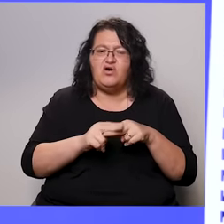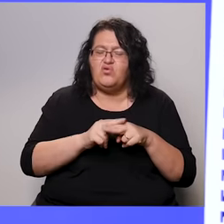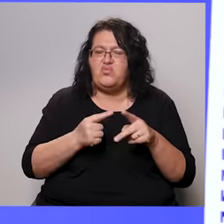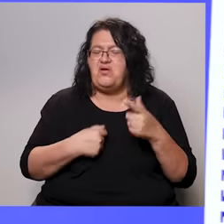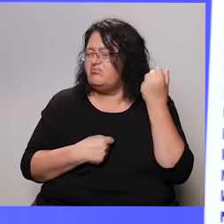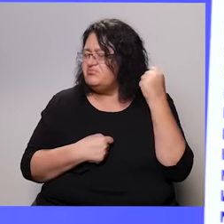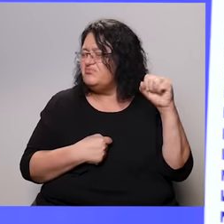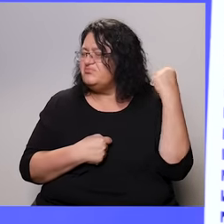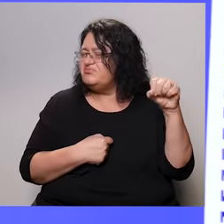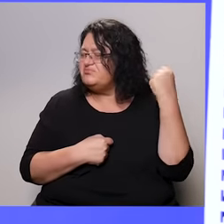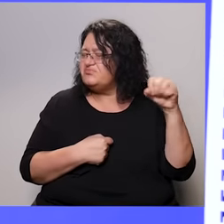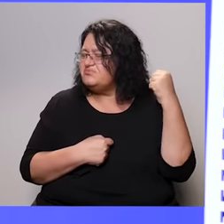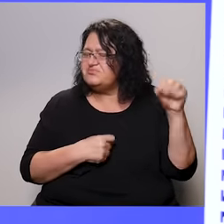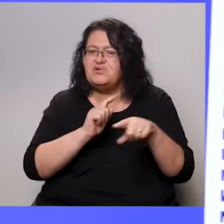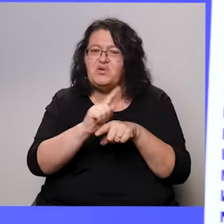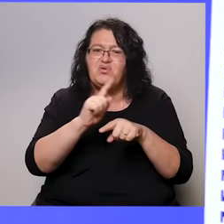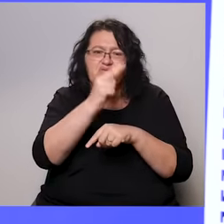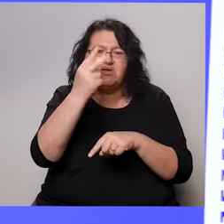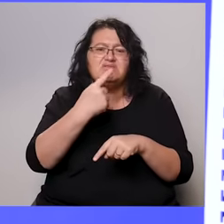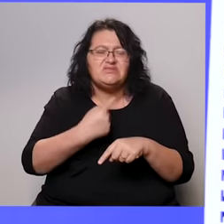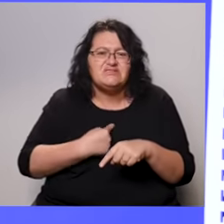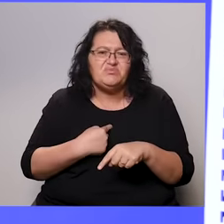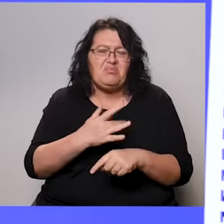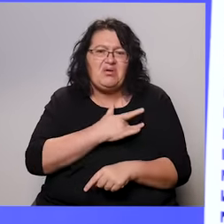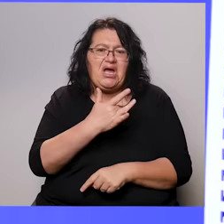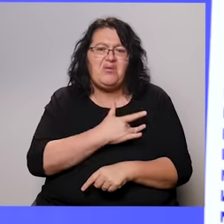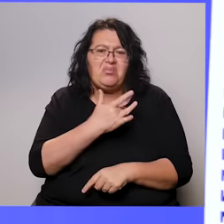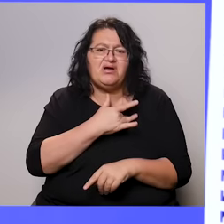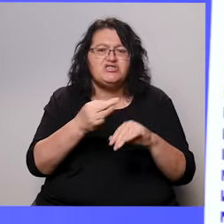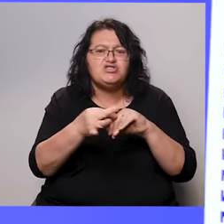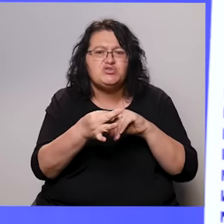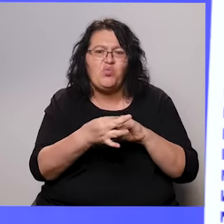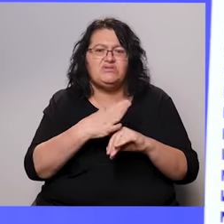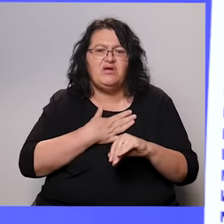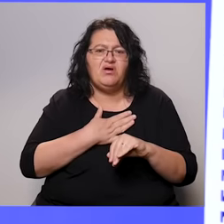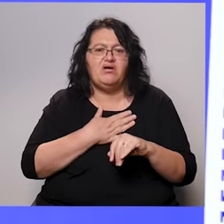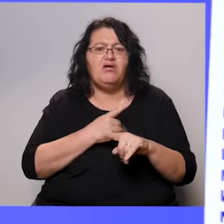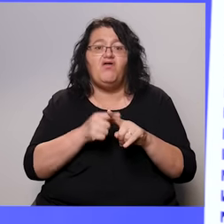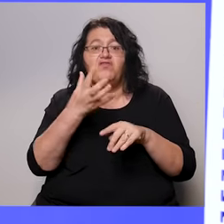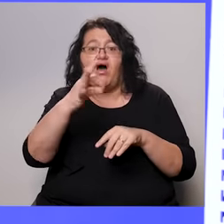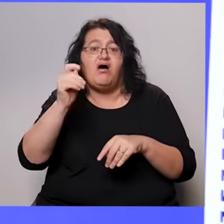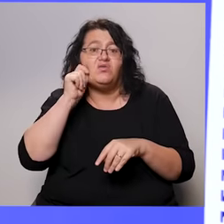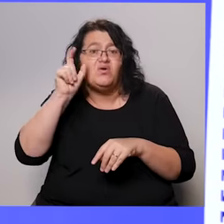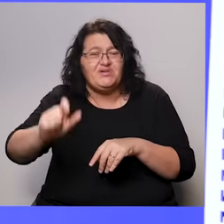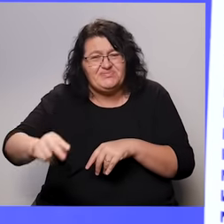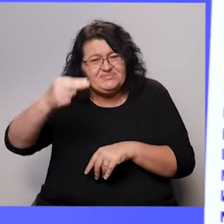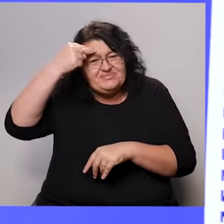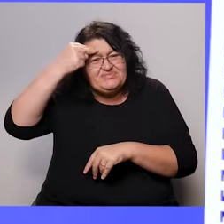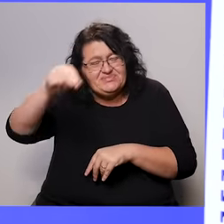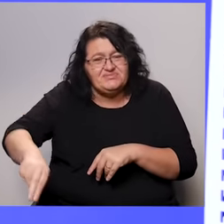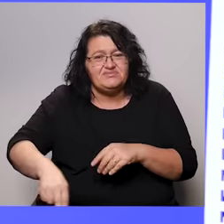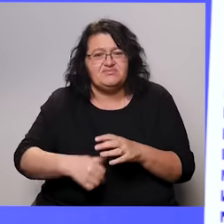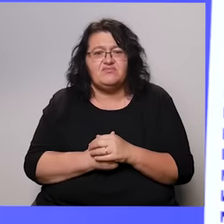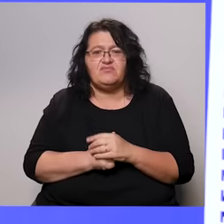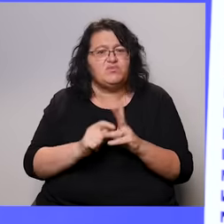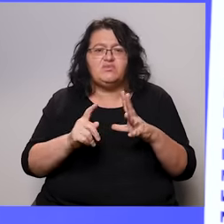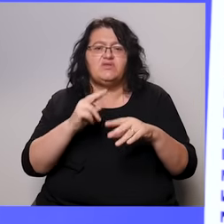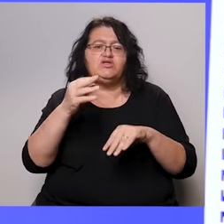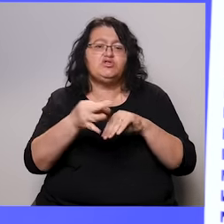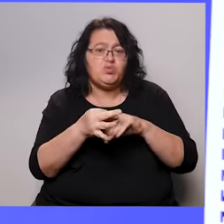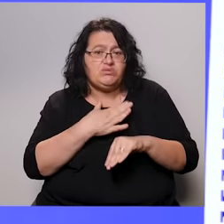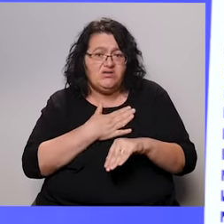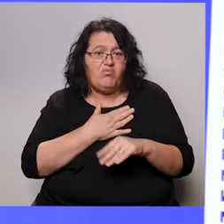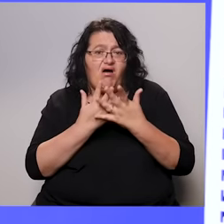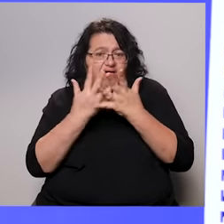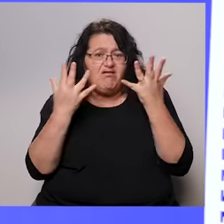în seamă lucrurile prin care el mi le vorbea prin soția, a început să-mi vorbească prin alți oameni. Am văzut că nu primesc